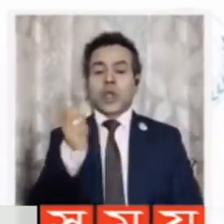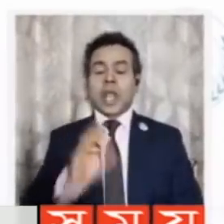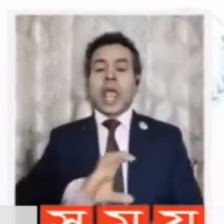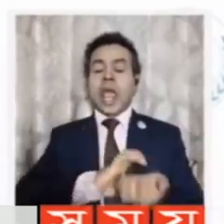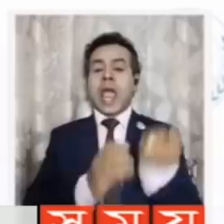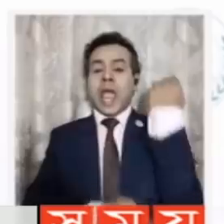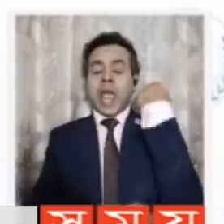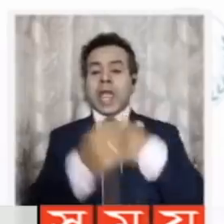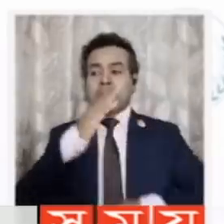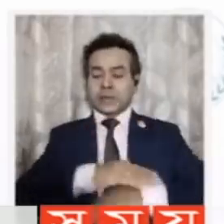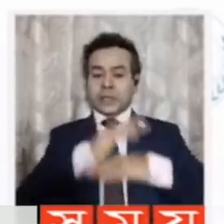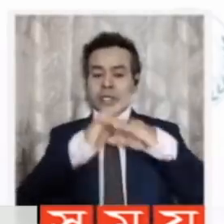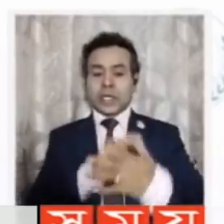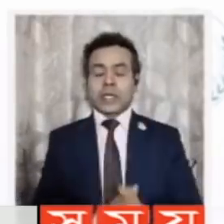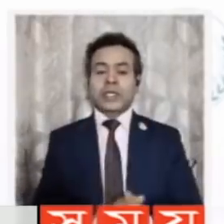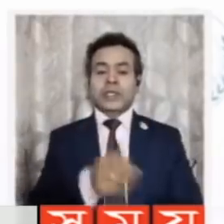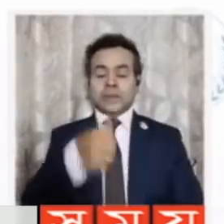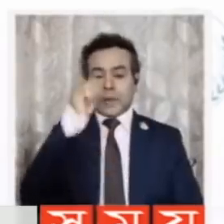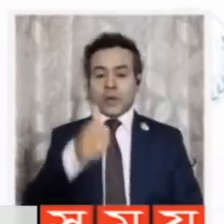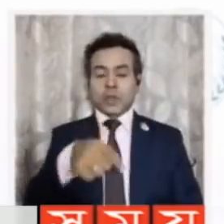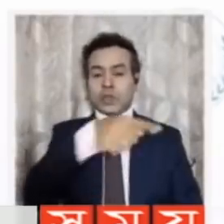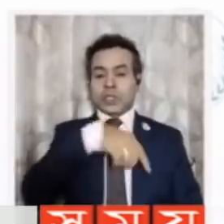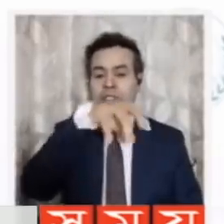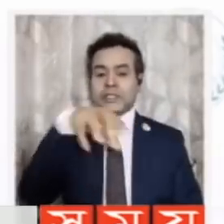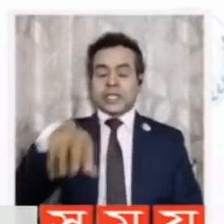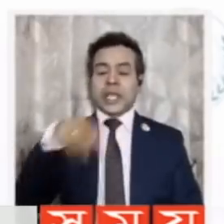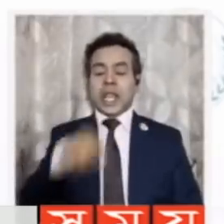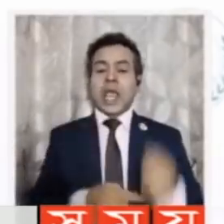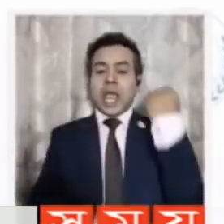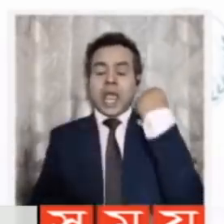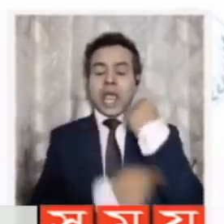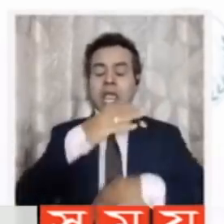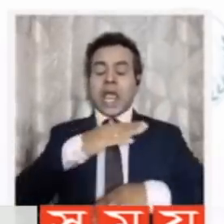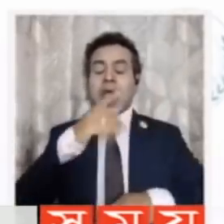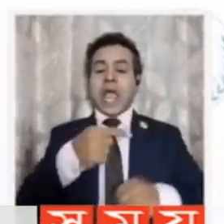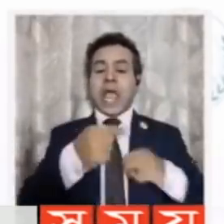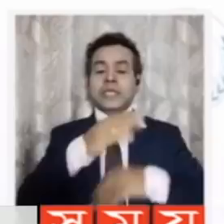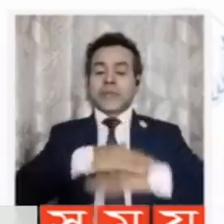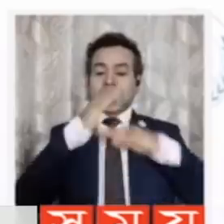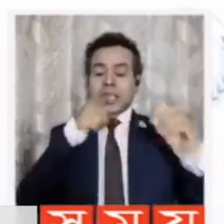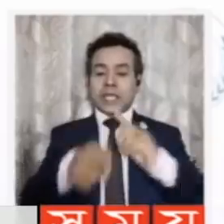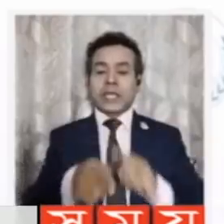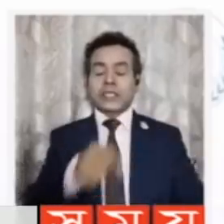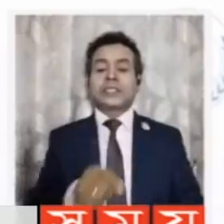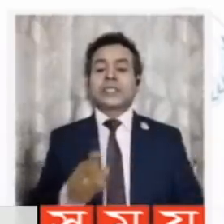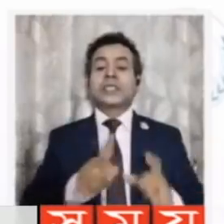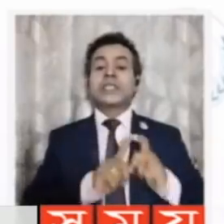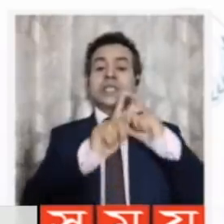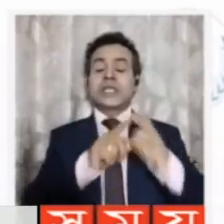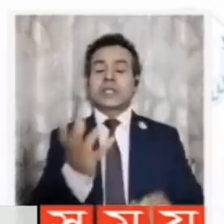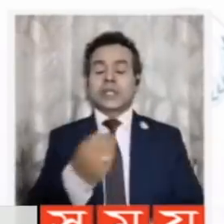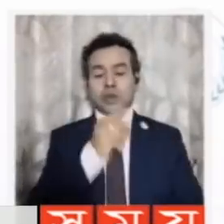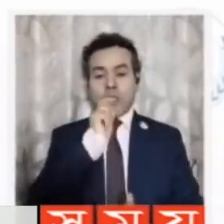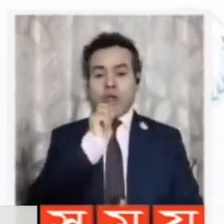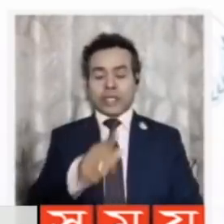তত্ত্বাবধায়ক, জেলা হাসপাতাল এবং অন্যান্য সকল হাসপাতালের তত্ত্বাবধায়ককে আমরা জানিয়েছি যে স্থানে নমুনা সংগৃহীত হবে